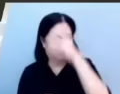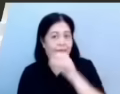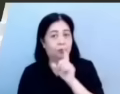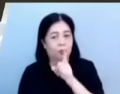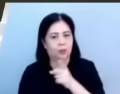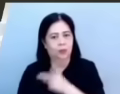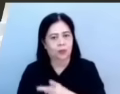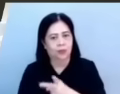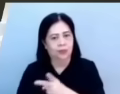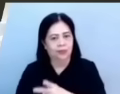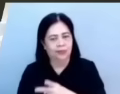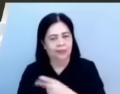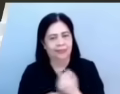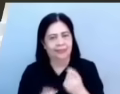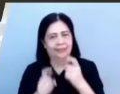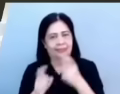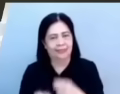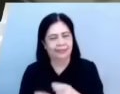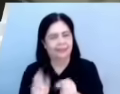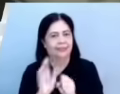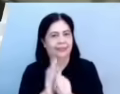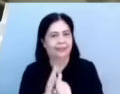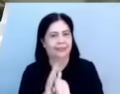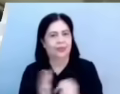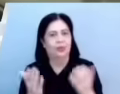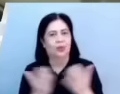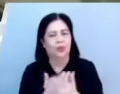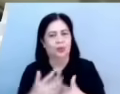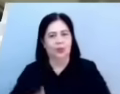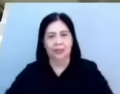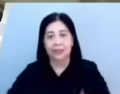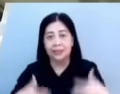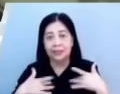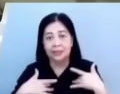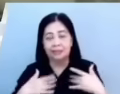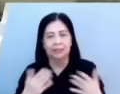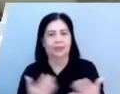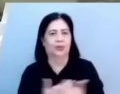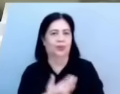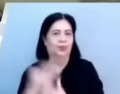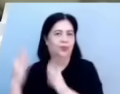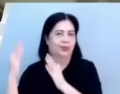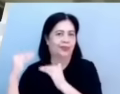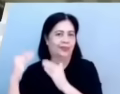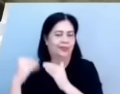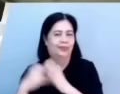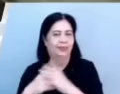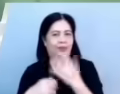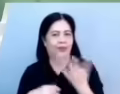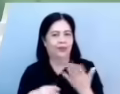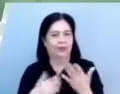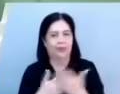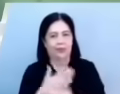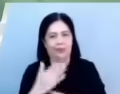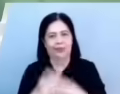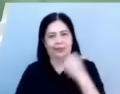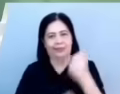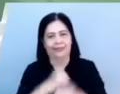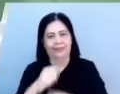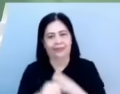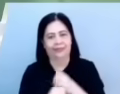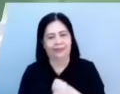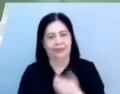ang regalong ito na sumisimbolo sa bagong buhay at bagong pag-asa para sa bagong taon. Wish ko lang naman